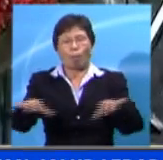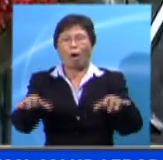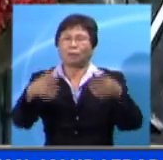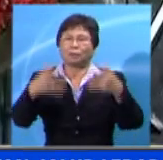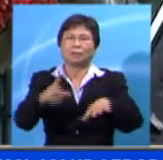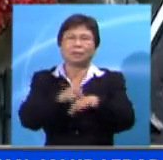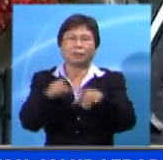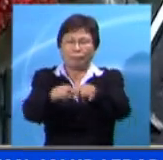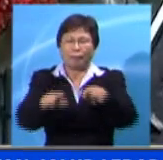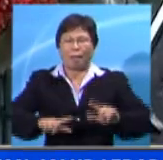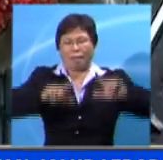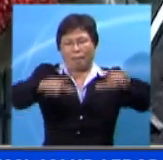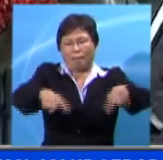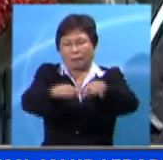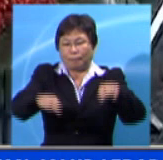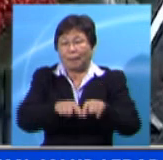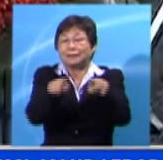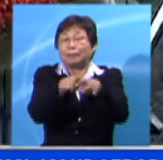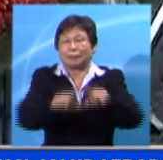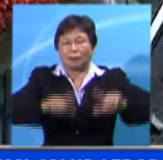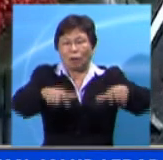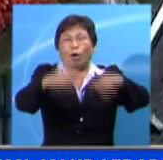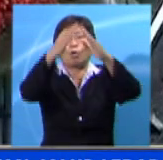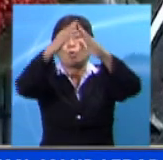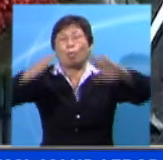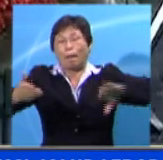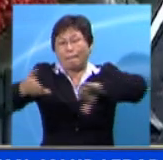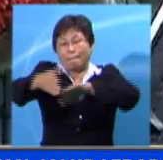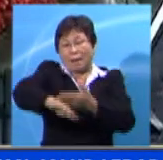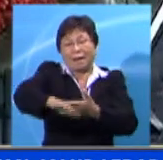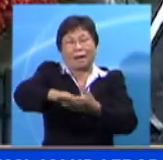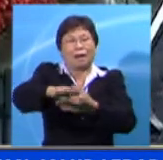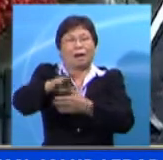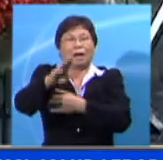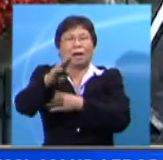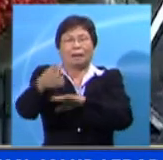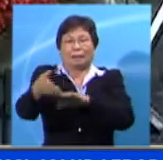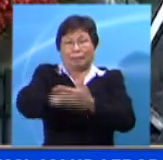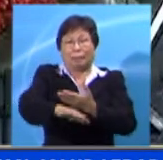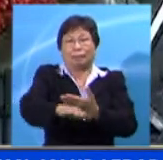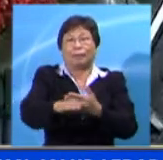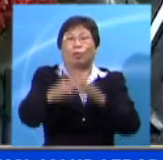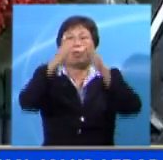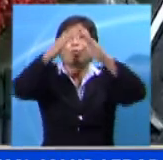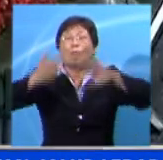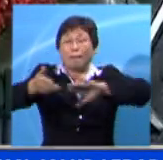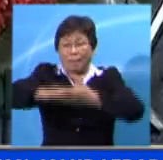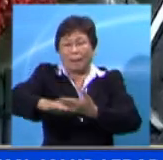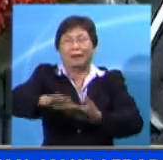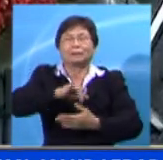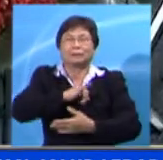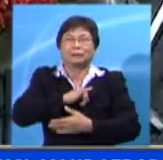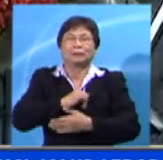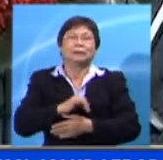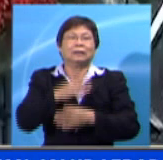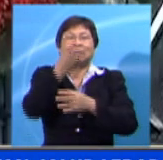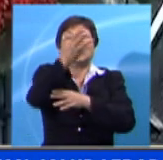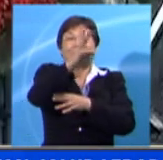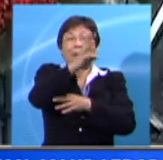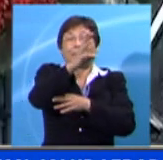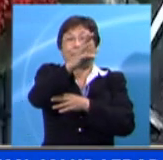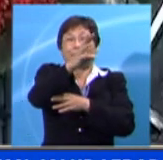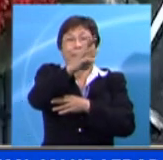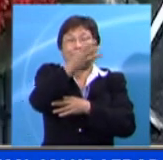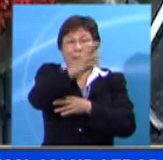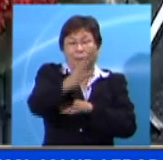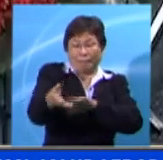ditempatkan di lokasi yang sama iaitu rumah mayat yang dinamakan sebagai monuta inim Sekali lagi saya tegaskan 16 mayat yang